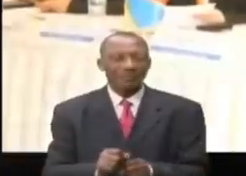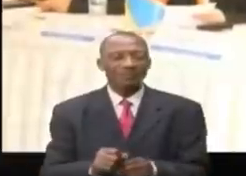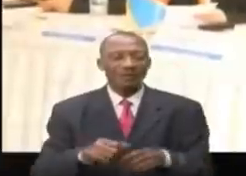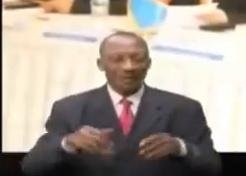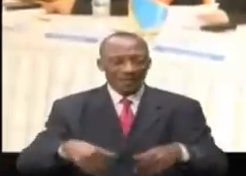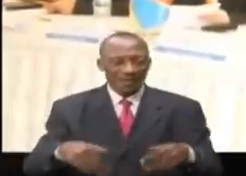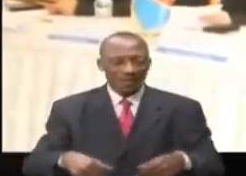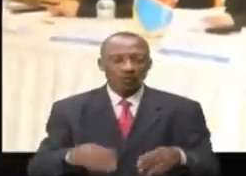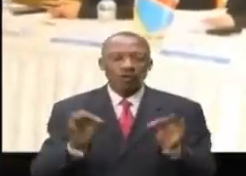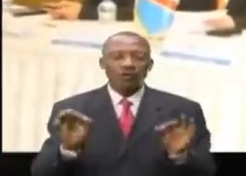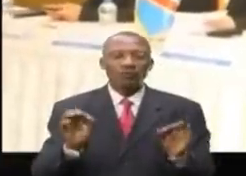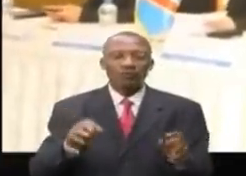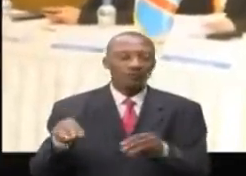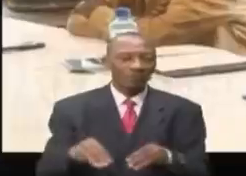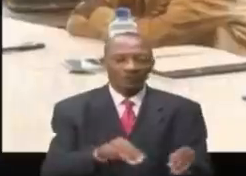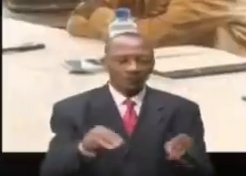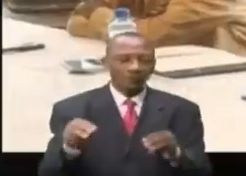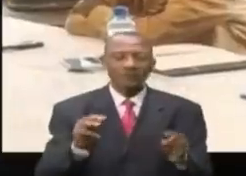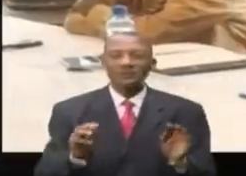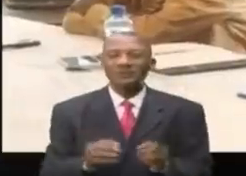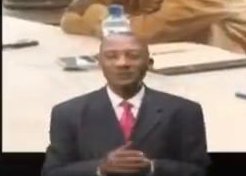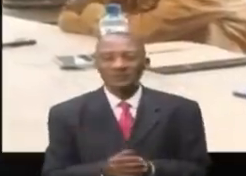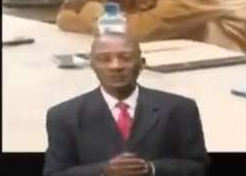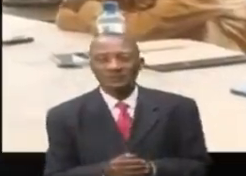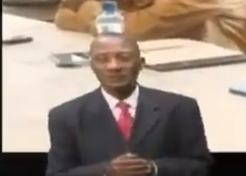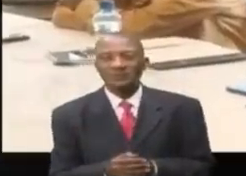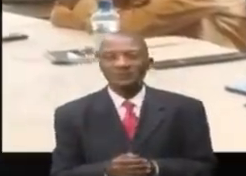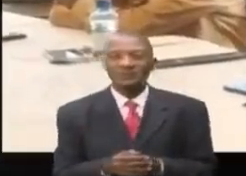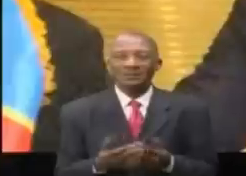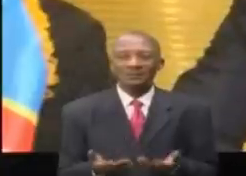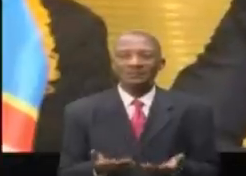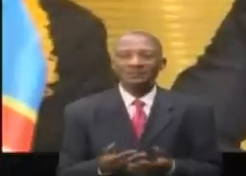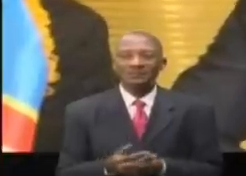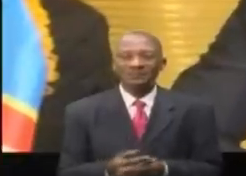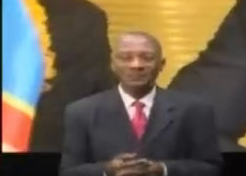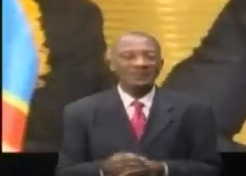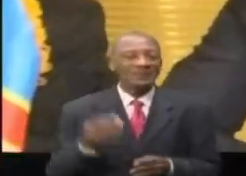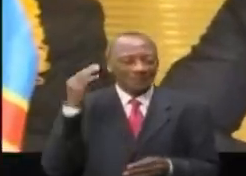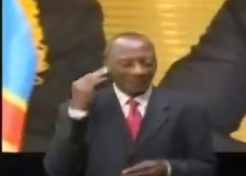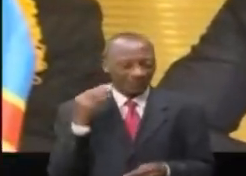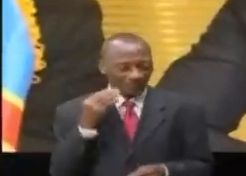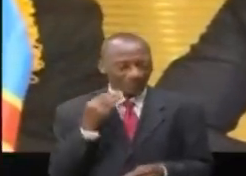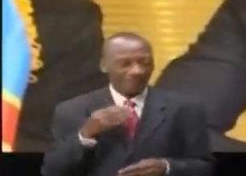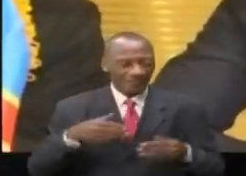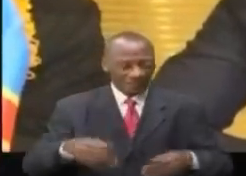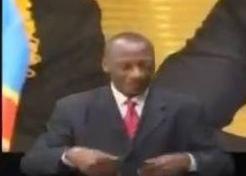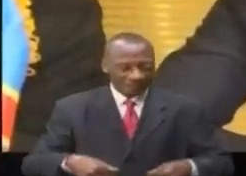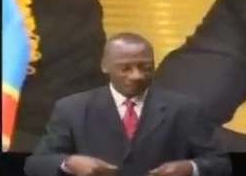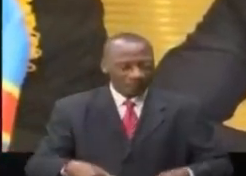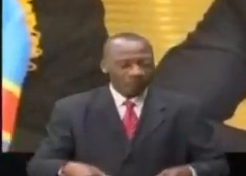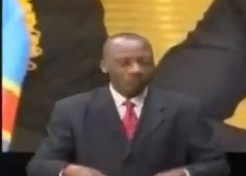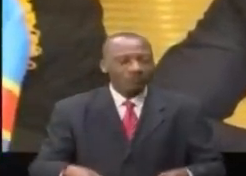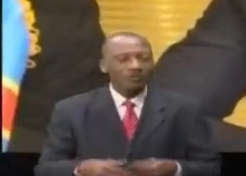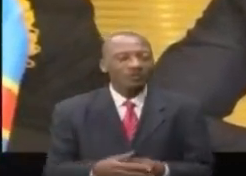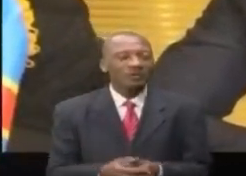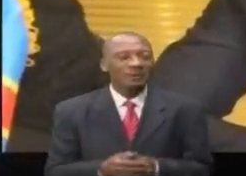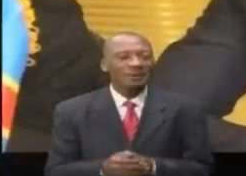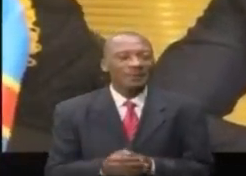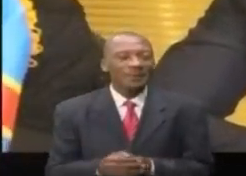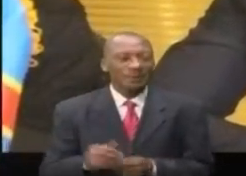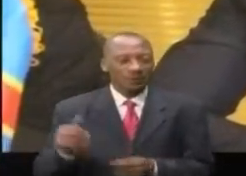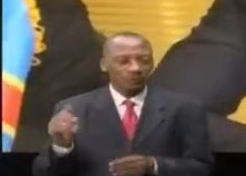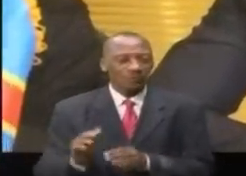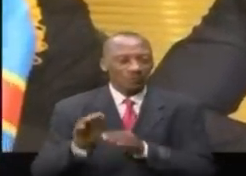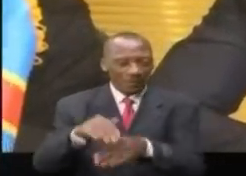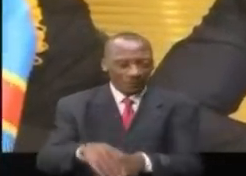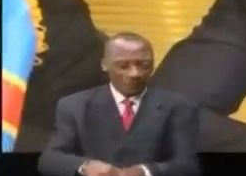le Centre national de vulgarisation agricole de la RDC. Le ministre de l'Agriculture, Maître José Mpanda Kabangu, qui a pris part